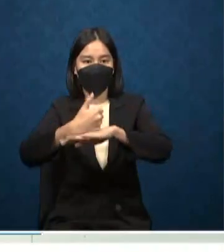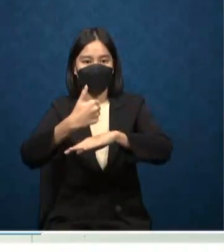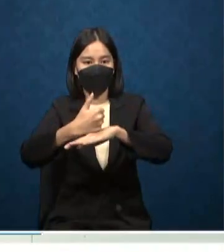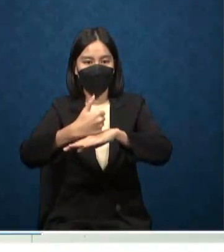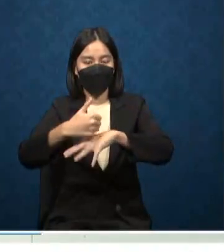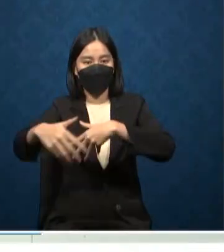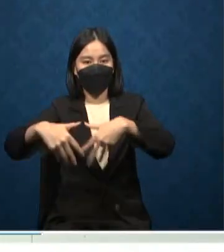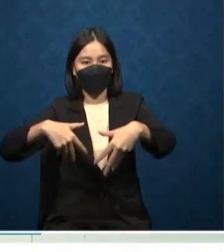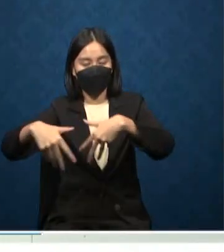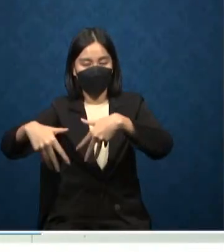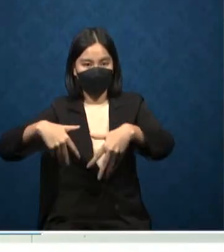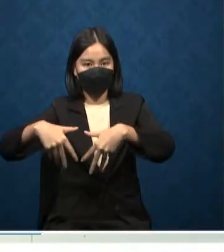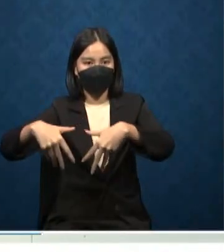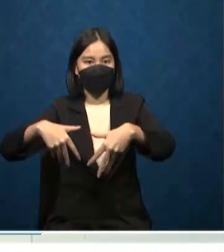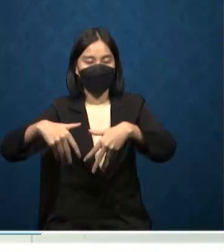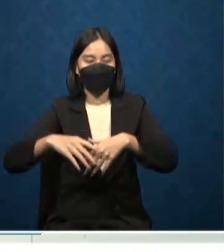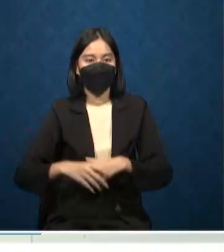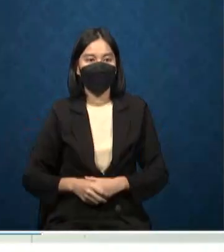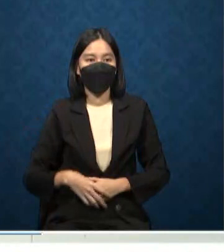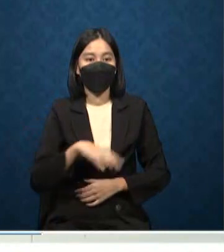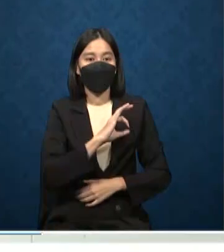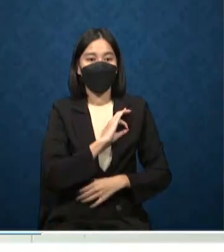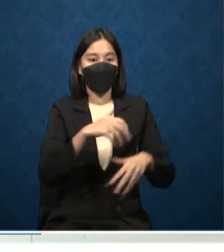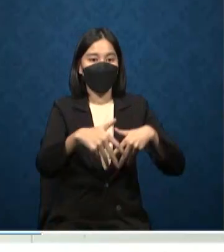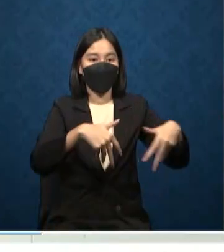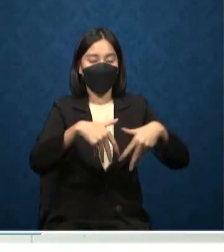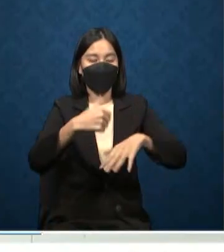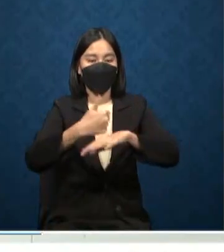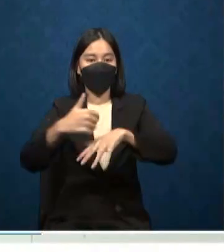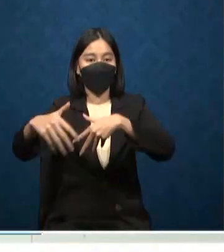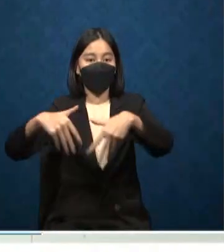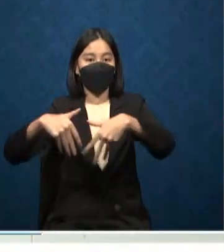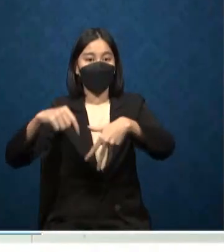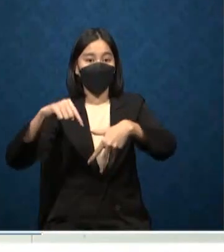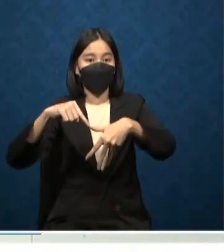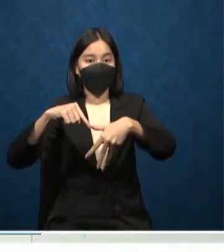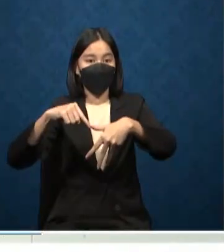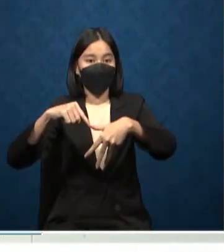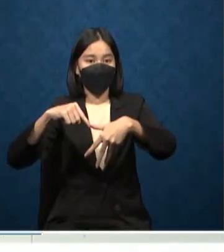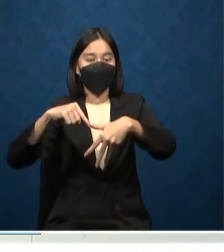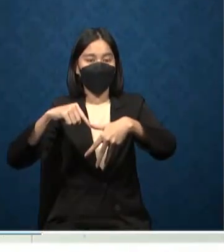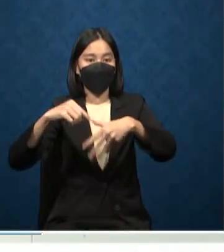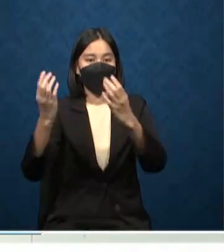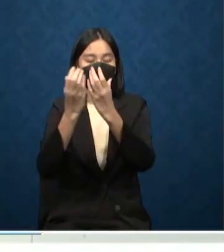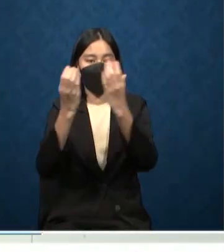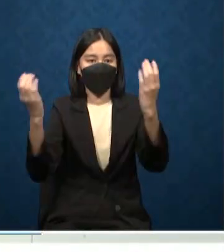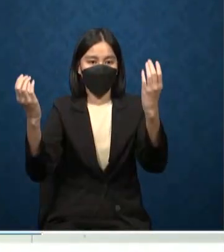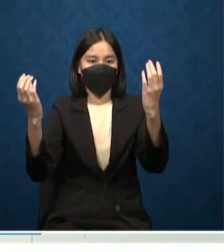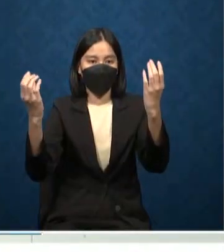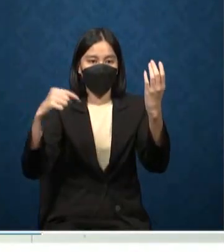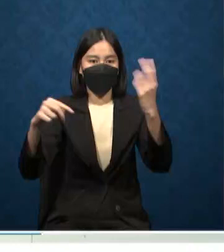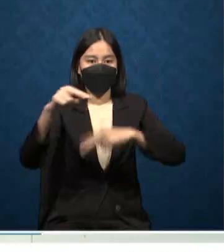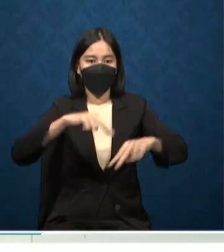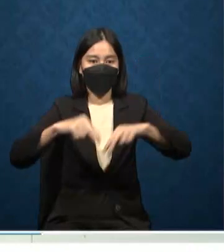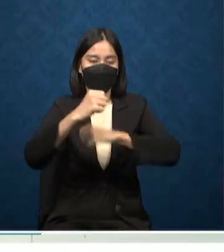จัดการเลือกตั้งสมาชิกสภาท้องถิ่นหรือผู้บริหารท้องถิ่นภายใต้รัฐธรรมนูญแห่งราชอาณาจักร